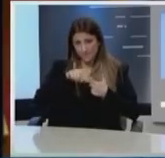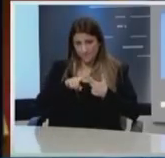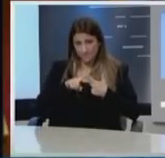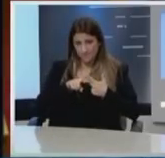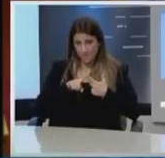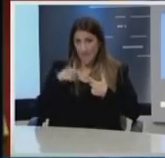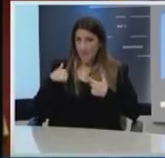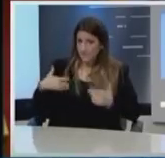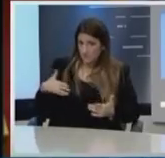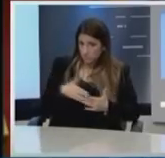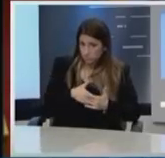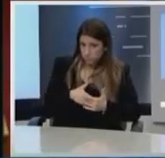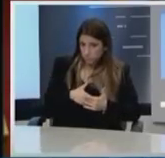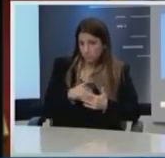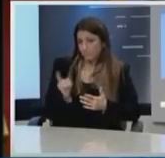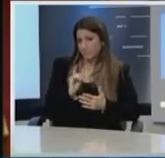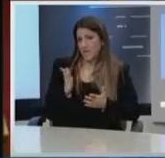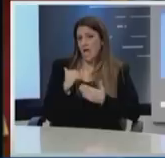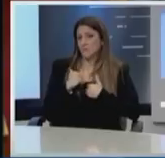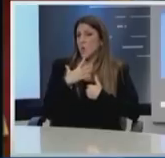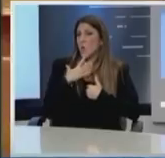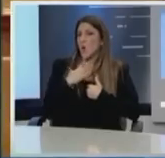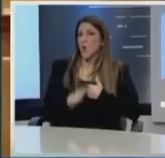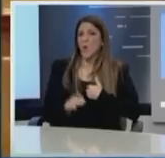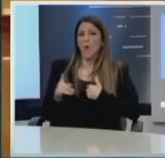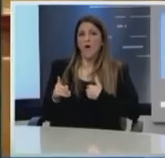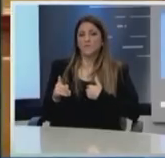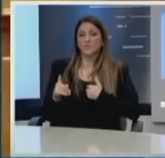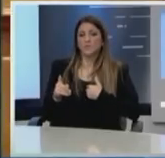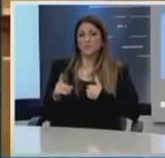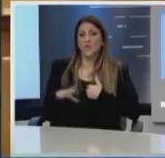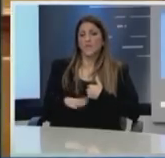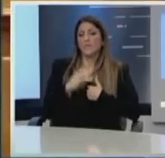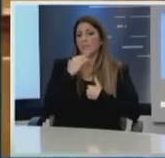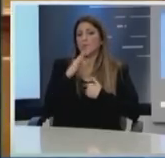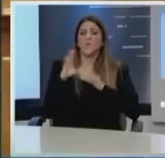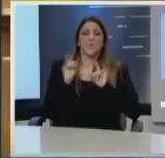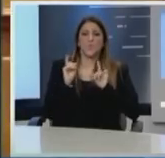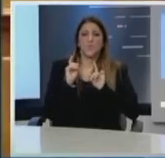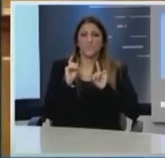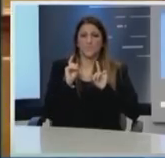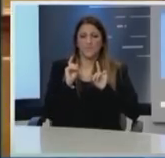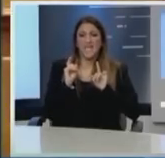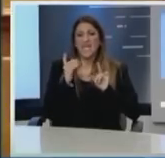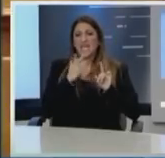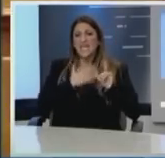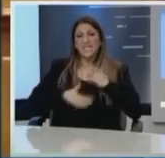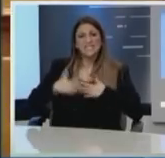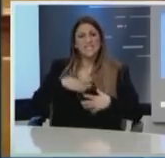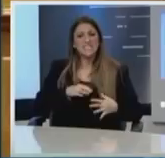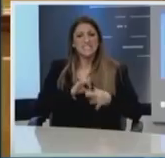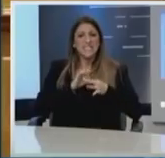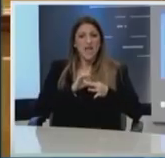δεν θα τον εμποδίσουμε με την ιδιότητα του εξεταζομένου. Κυρίες και κύριοι συνάδελφοι,